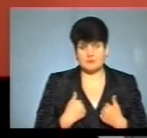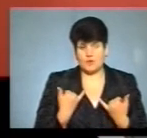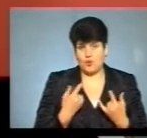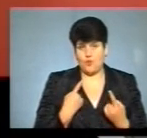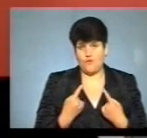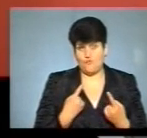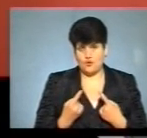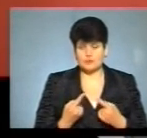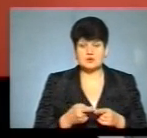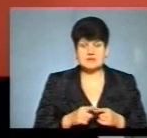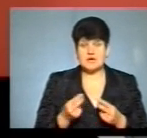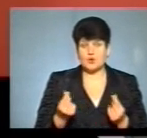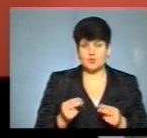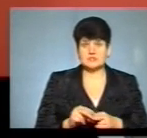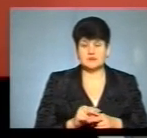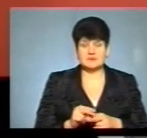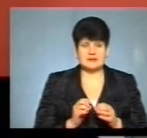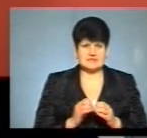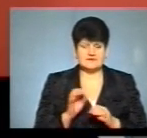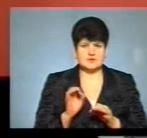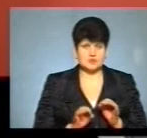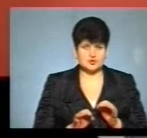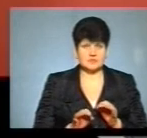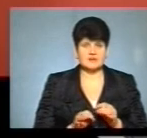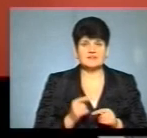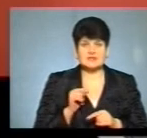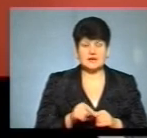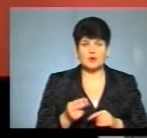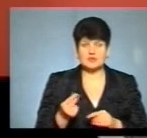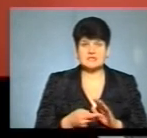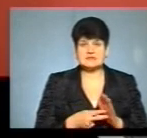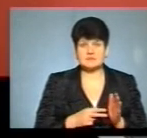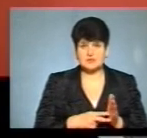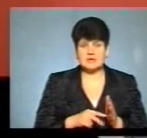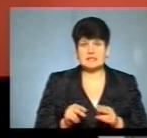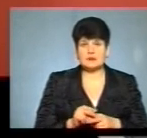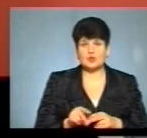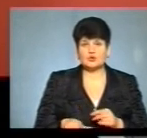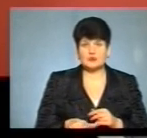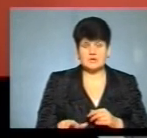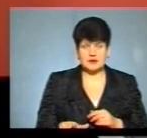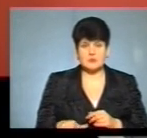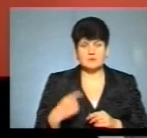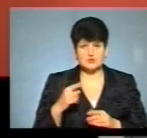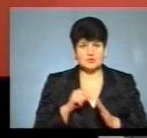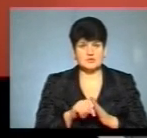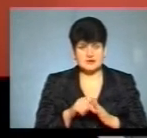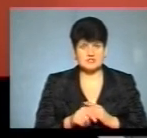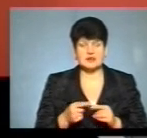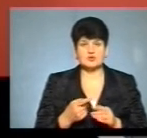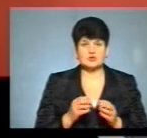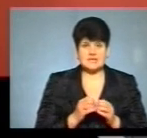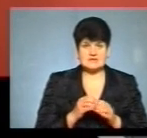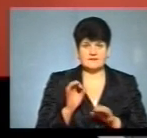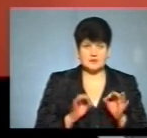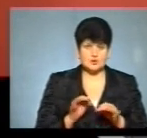що це кошти на ремонт 10% від коштів, які заплановані на ремонт доріг комунального значення. Так, це якісь інші суми. Якщо 10%,